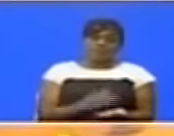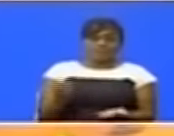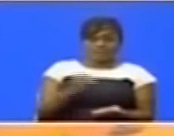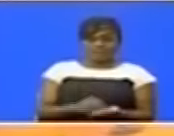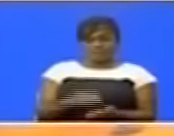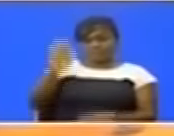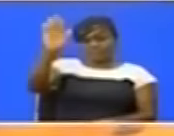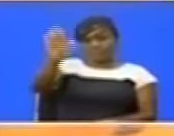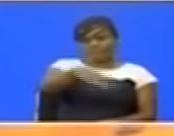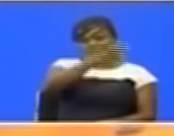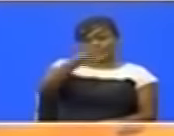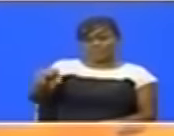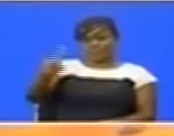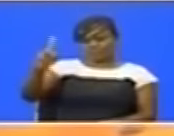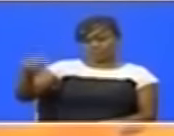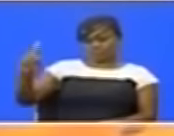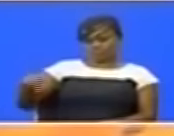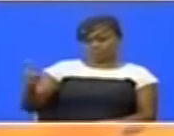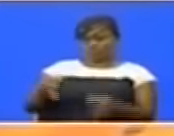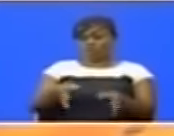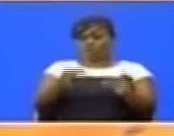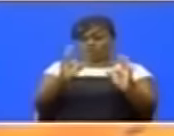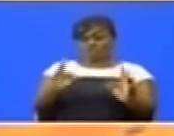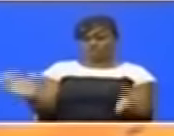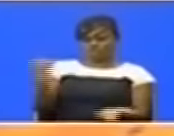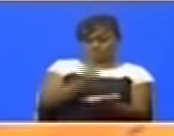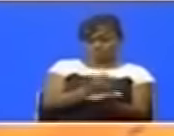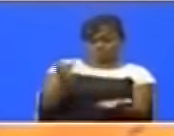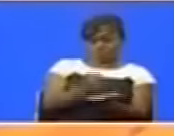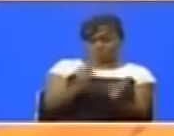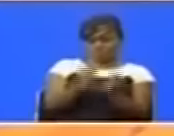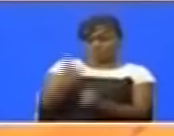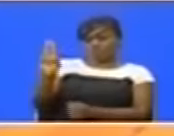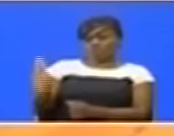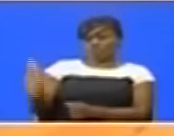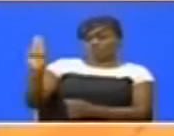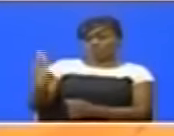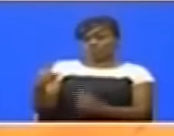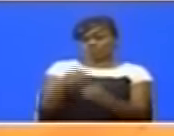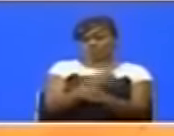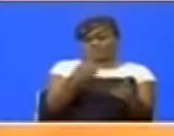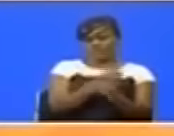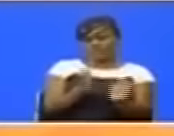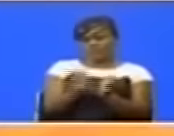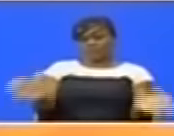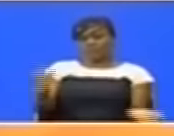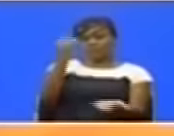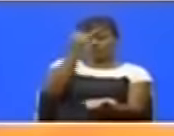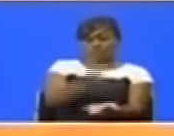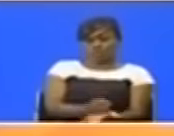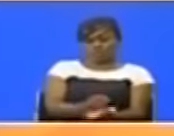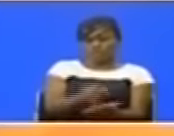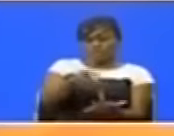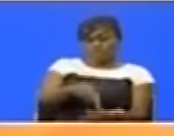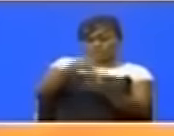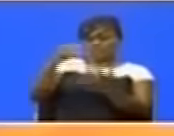Bunge la Taifa limepitisha maafisa ambao walioteuliwa na Rais kuhudumu katika nyadhifa tofauti za umma, haswa katika baraza la